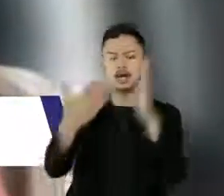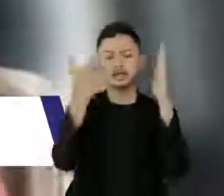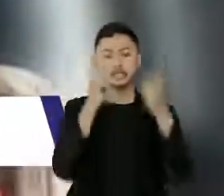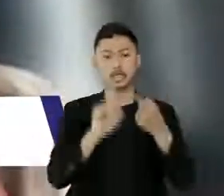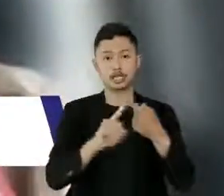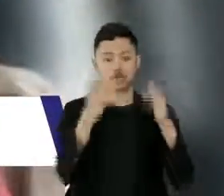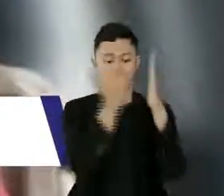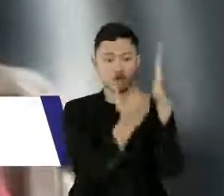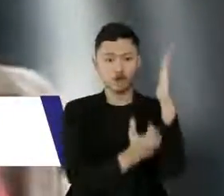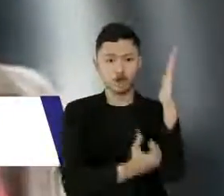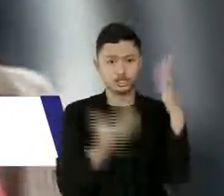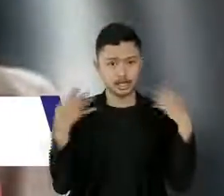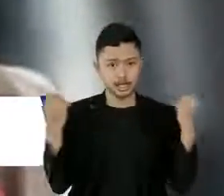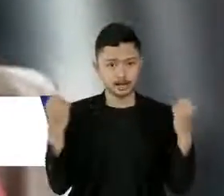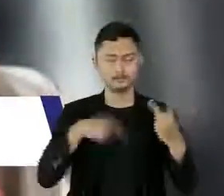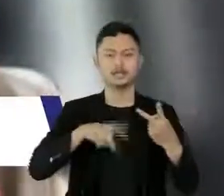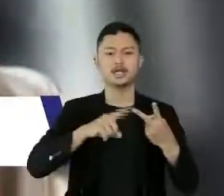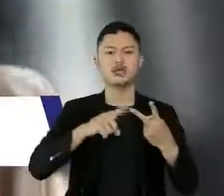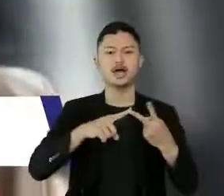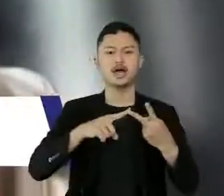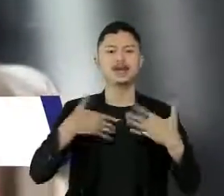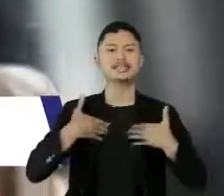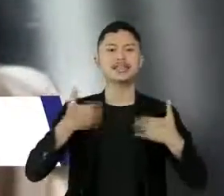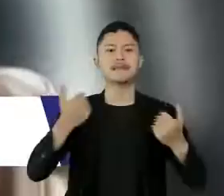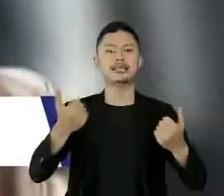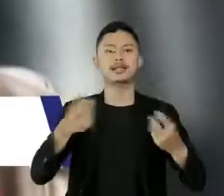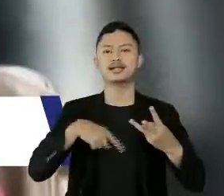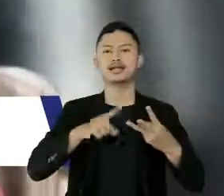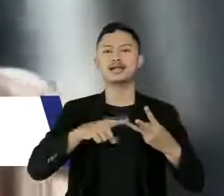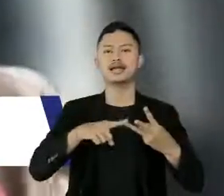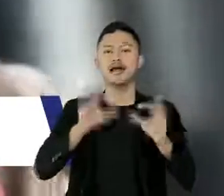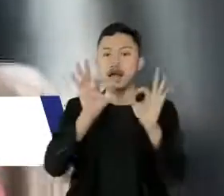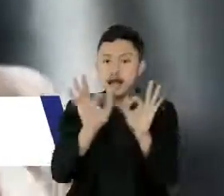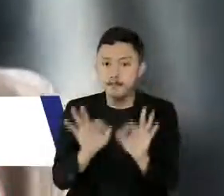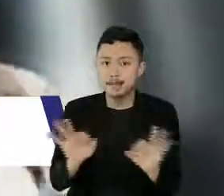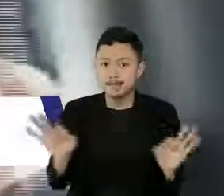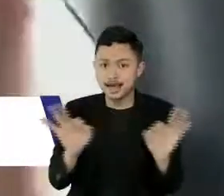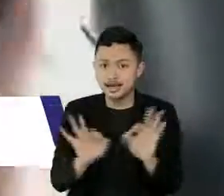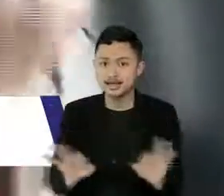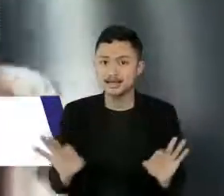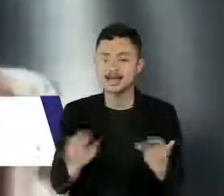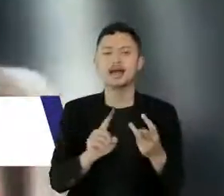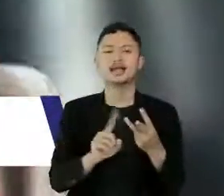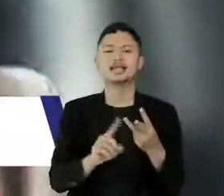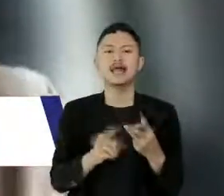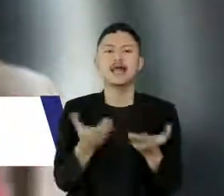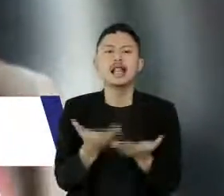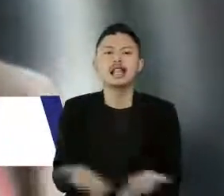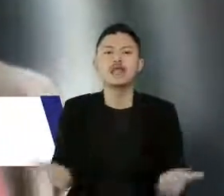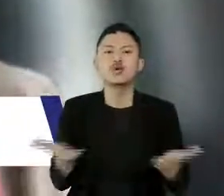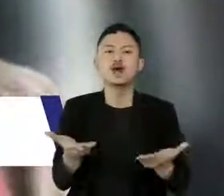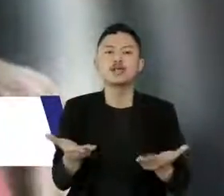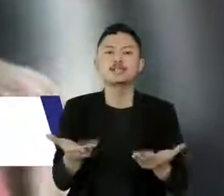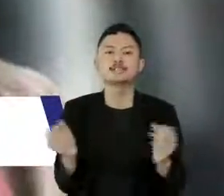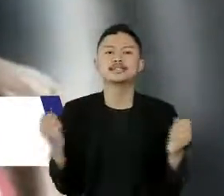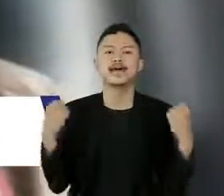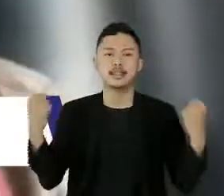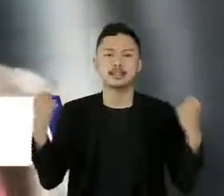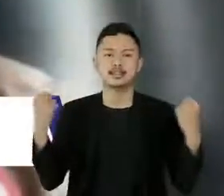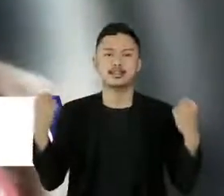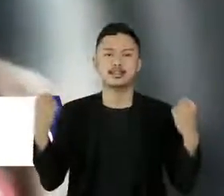kesehatan, keselamatan, kebersihan, dan juga keberlanjutan lingkungan. Jadi ini secara holistik